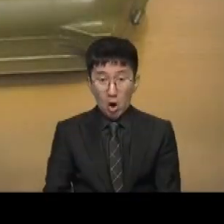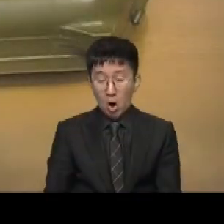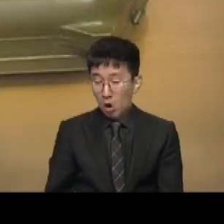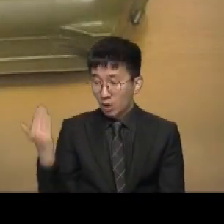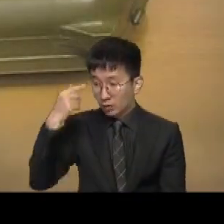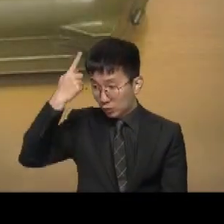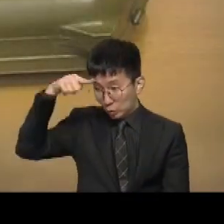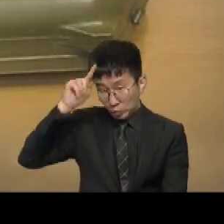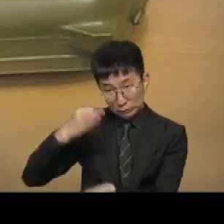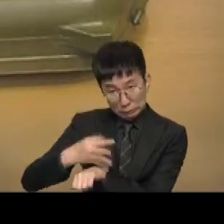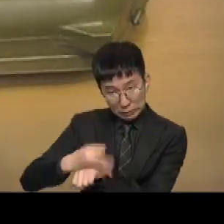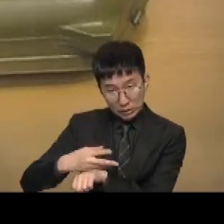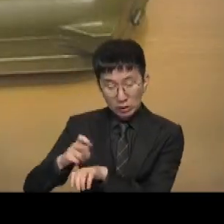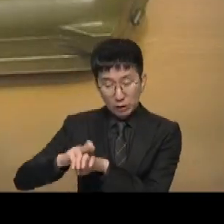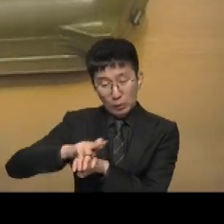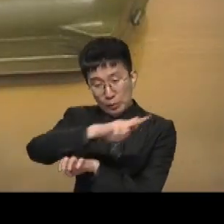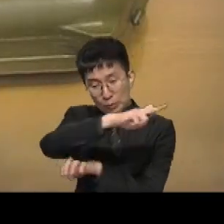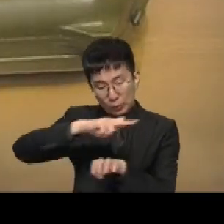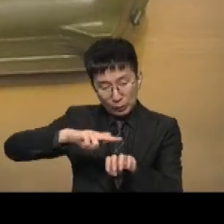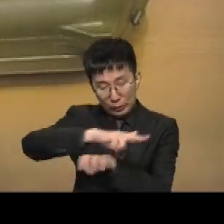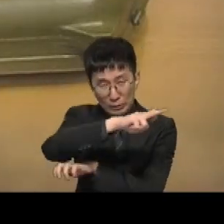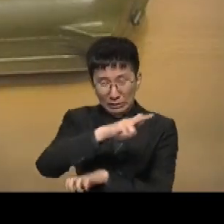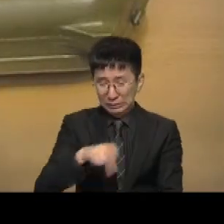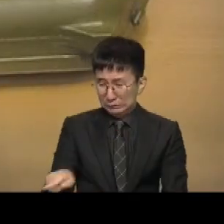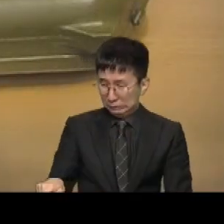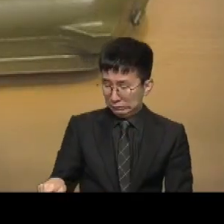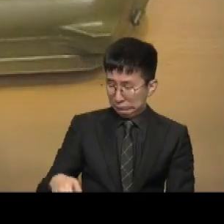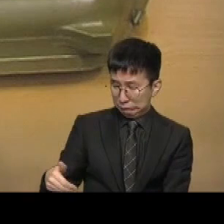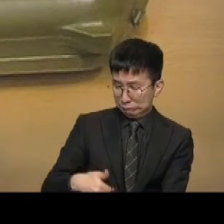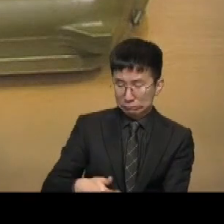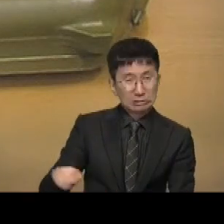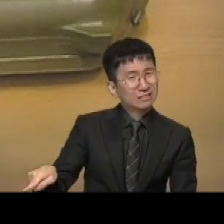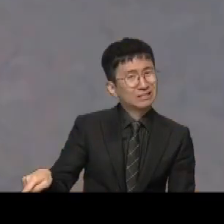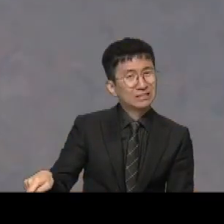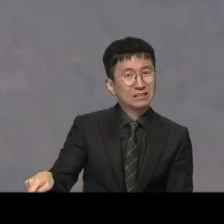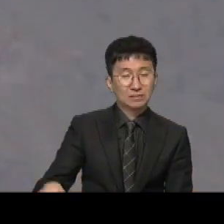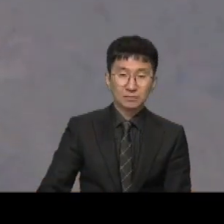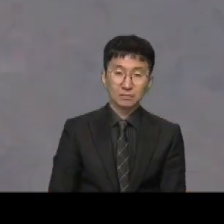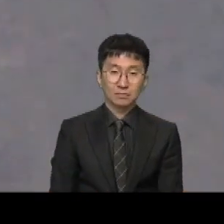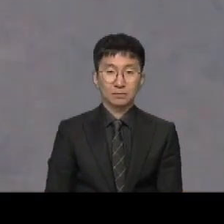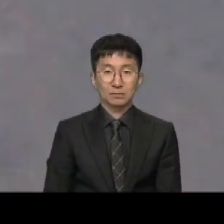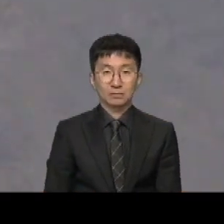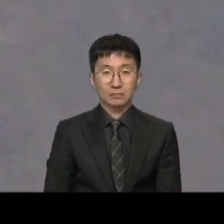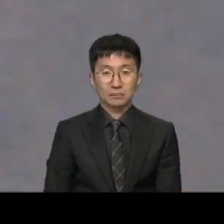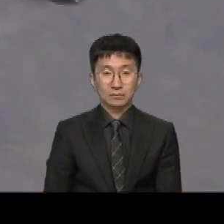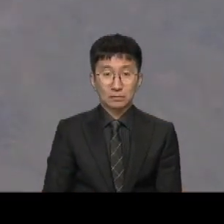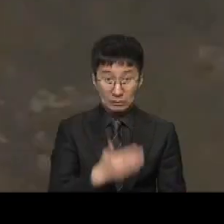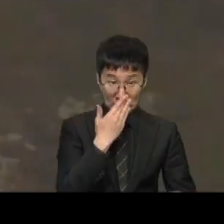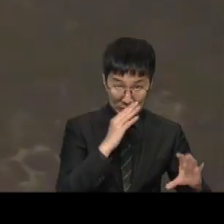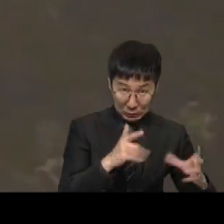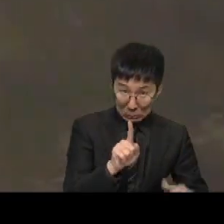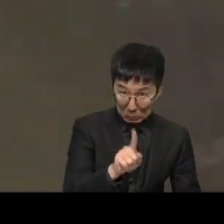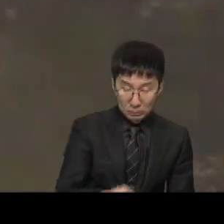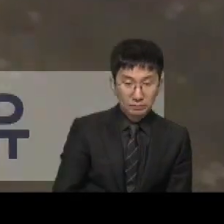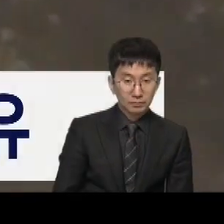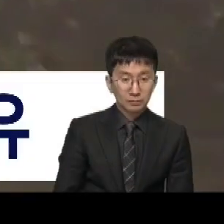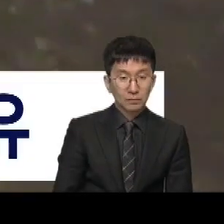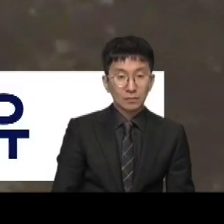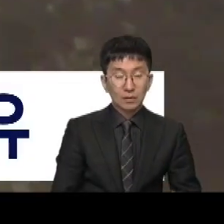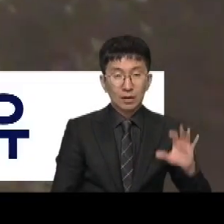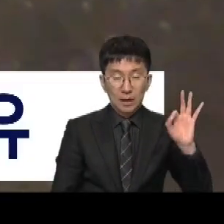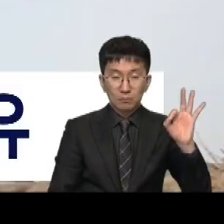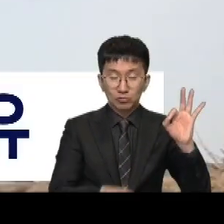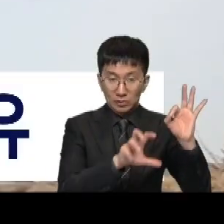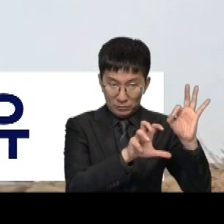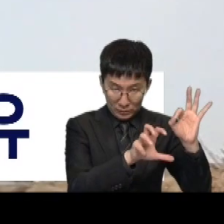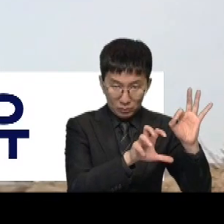1960년대 개발한 대전차 미사일 말류트카로 이스라엘에 맞서고 있습니다. 이스라엘은 지상 전력뿐만 아니라 F-35